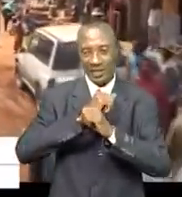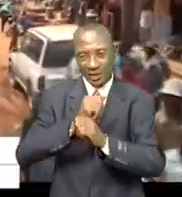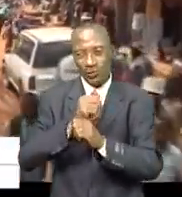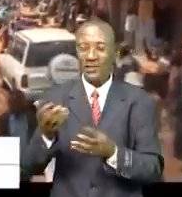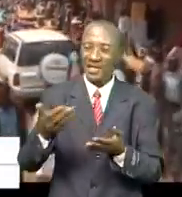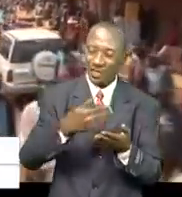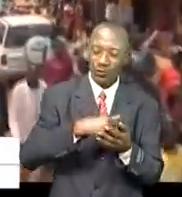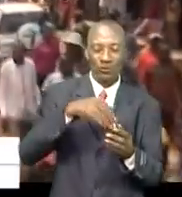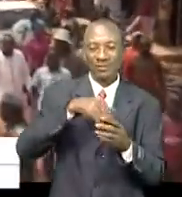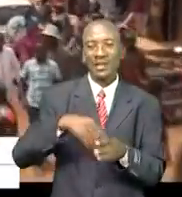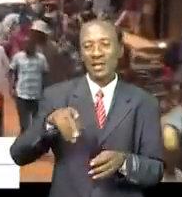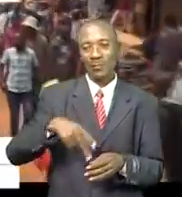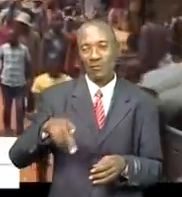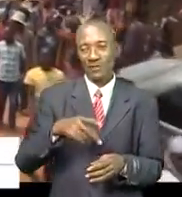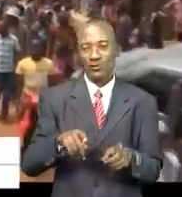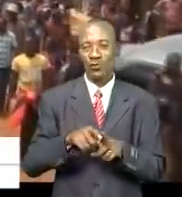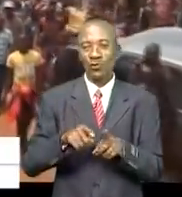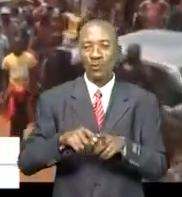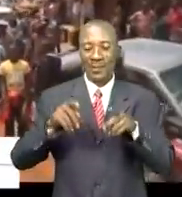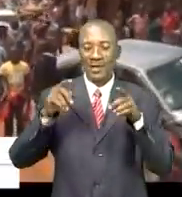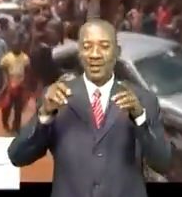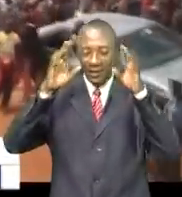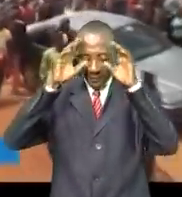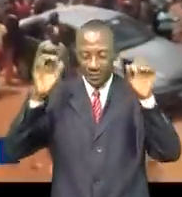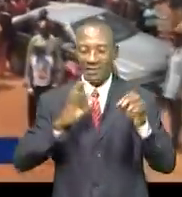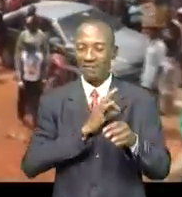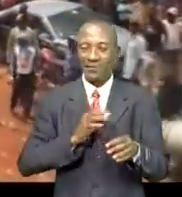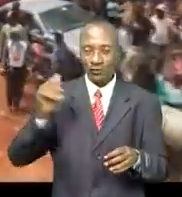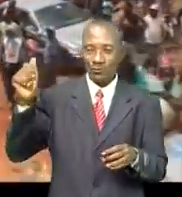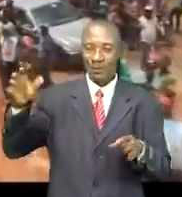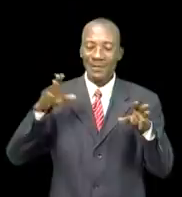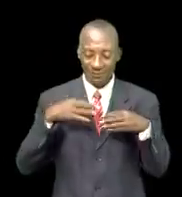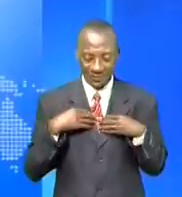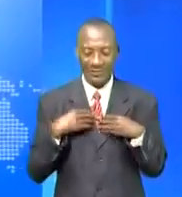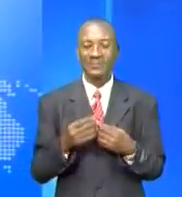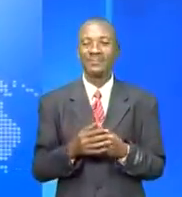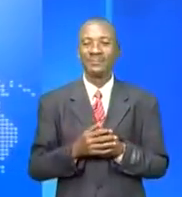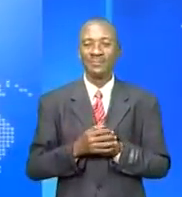province, comme le veut le commandant suprême de FARDC, Félix Antoine Tshisekedi Tshilombo.